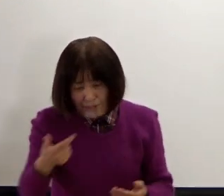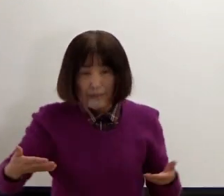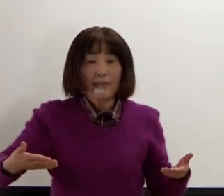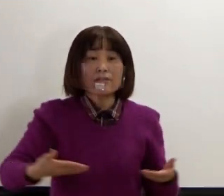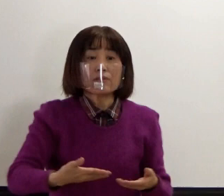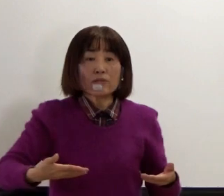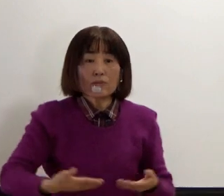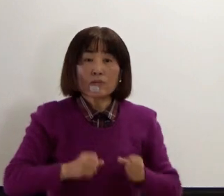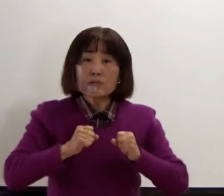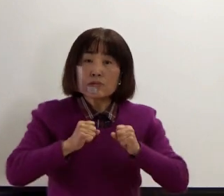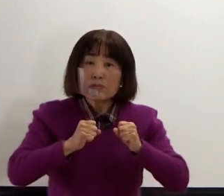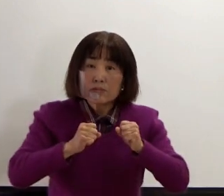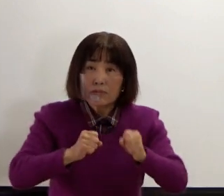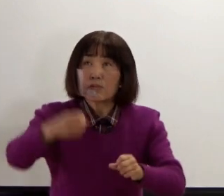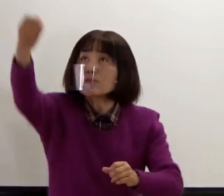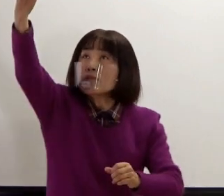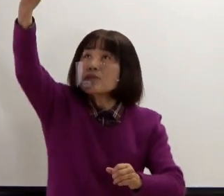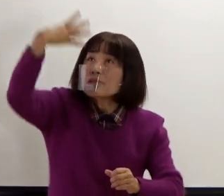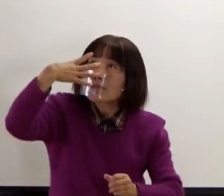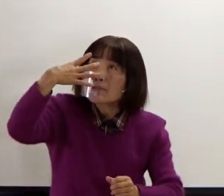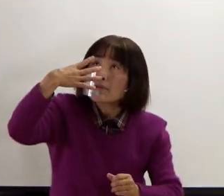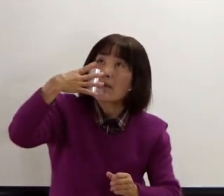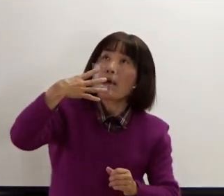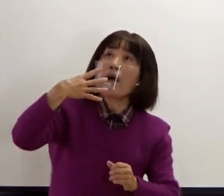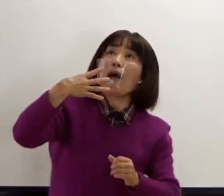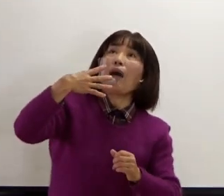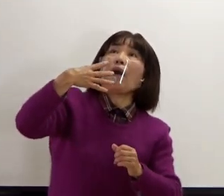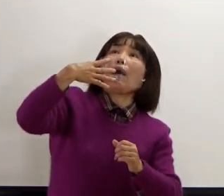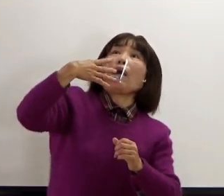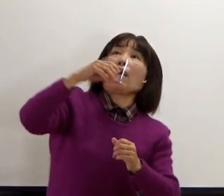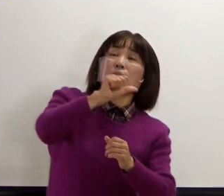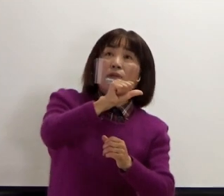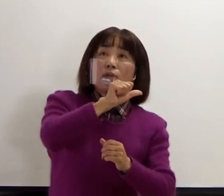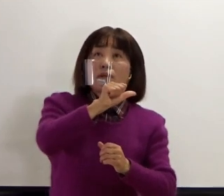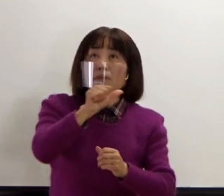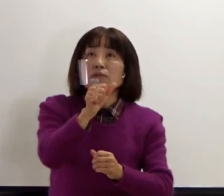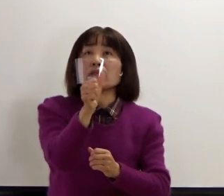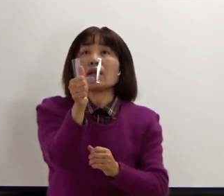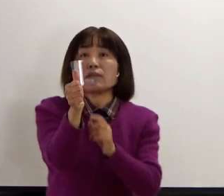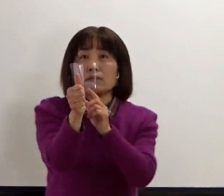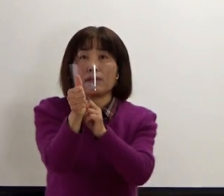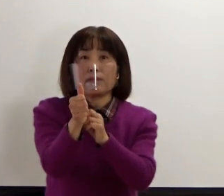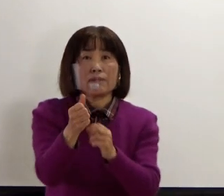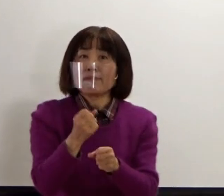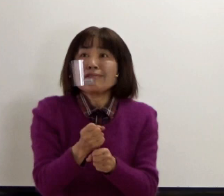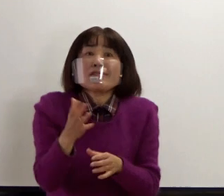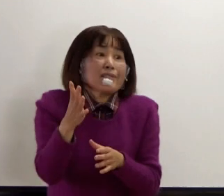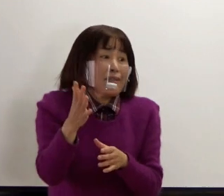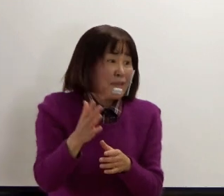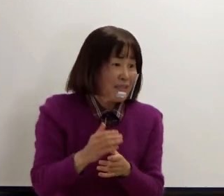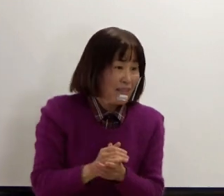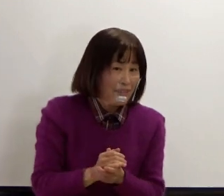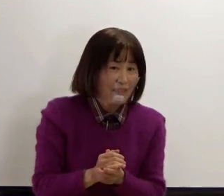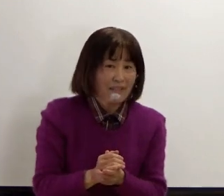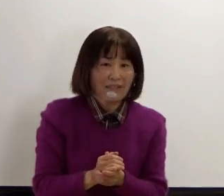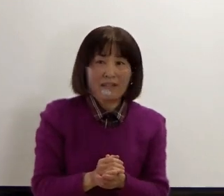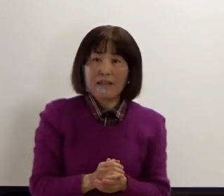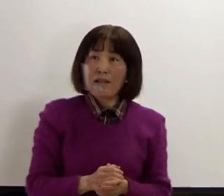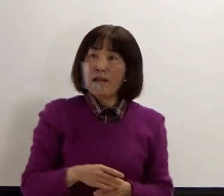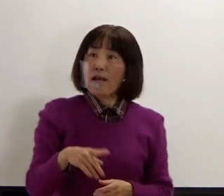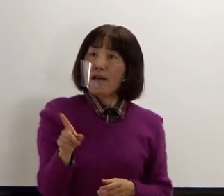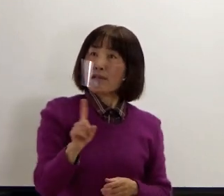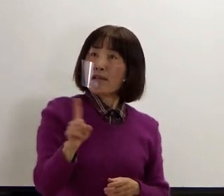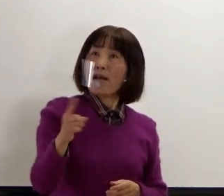告げるわけですね。ザカリアは当然信じられません。何をおっしゃってるんですか